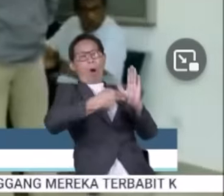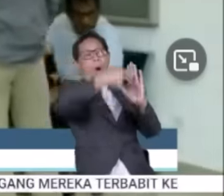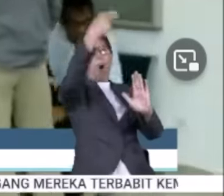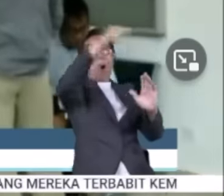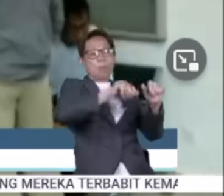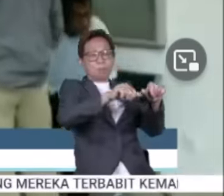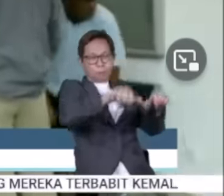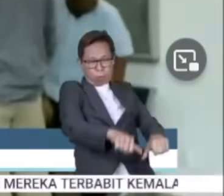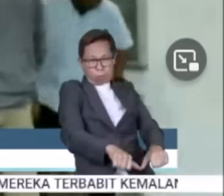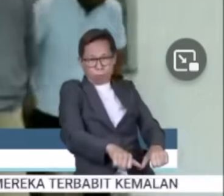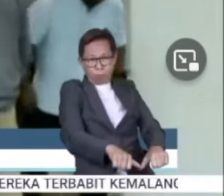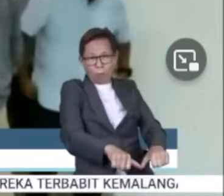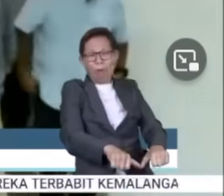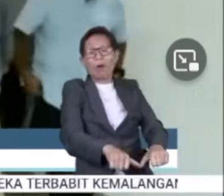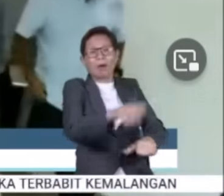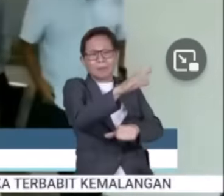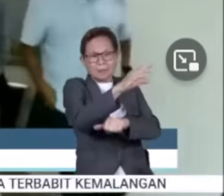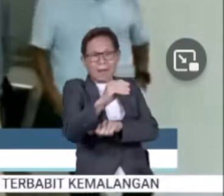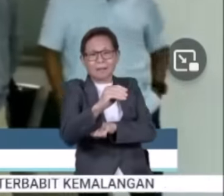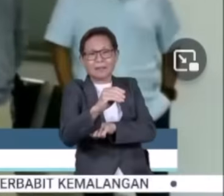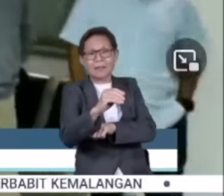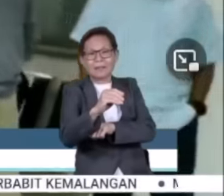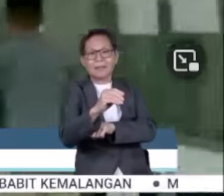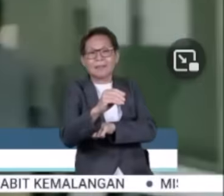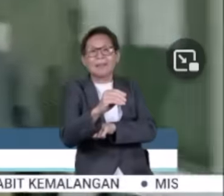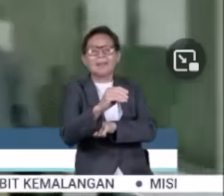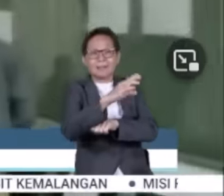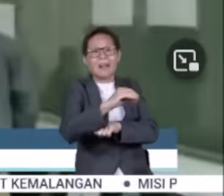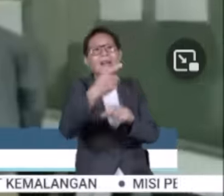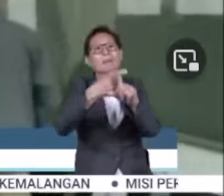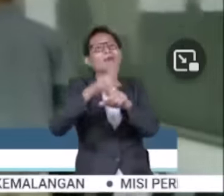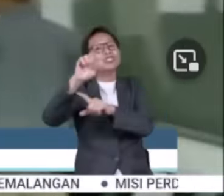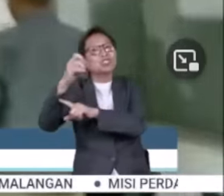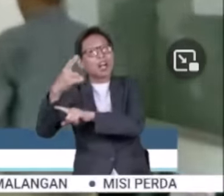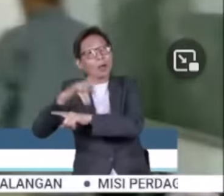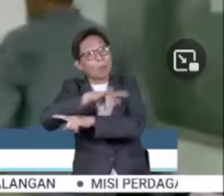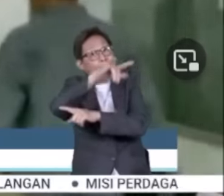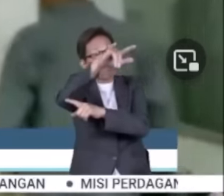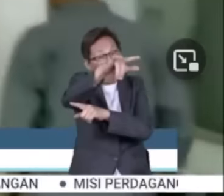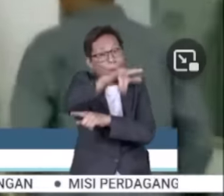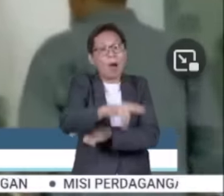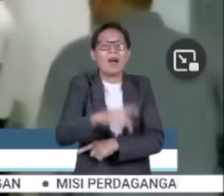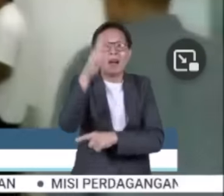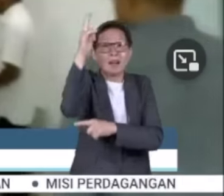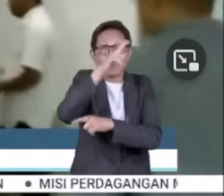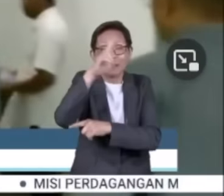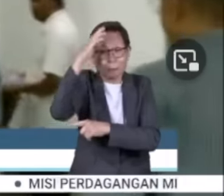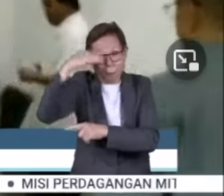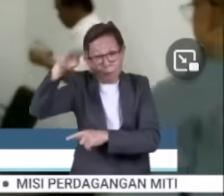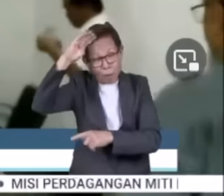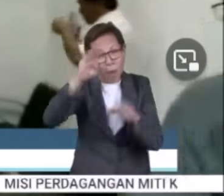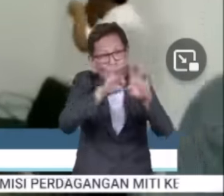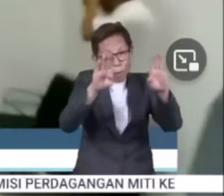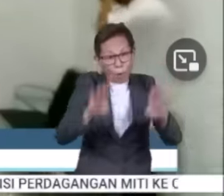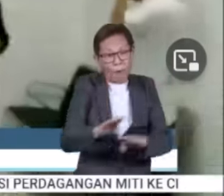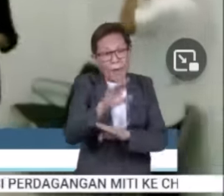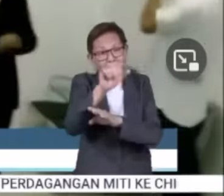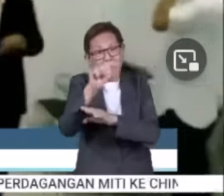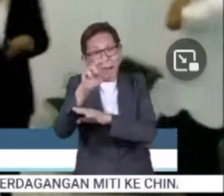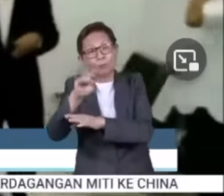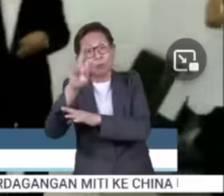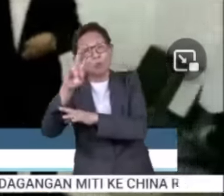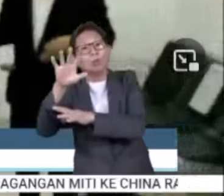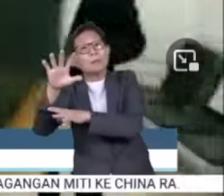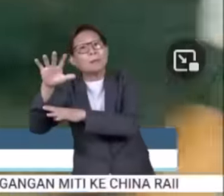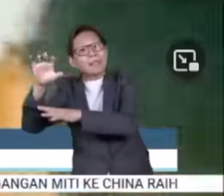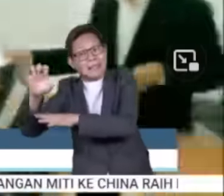Sri Kedawang Travel and Tours dan Ideal Travel and Tours. Selain pesanan Kerajaan Negeri Perlis, borang AM75E